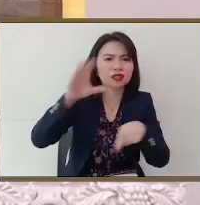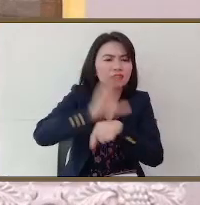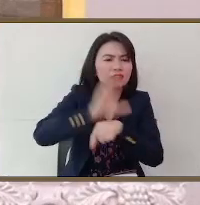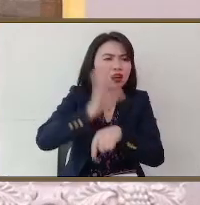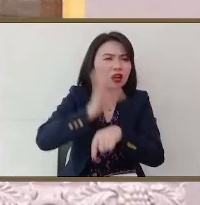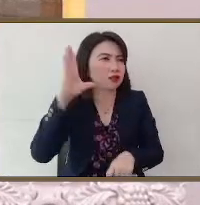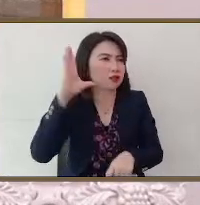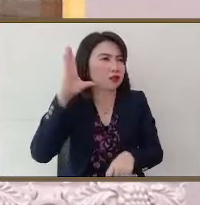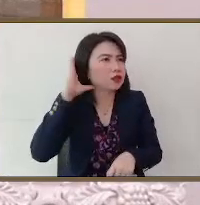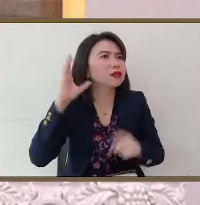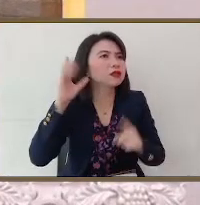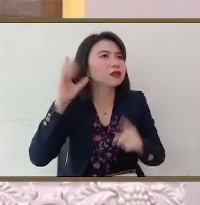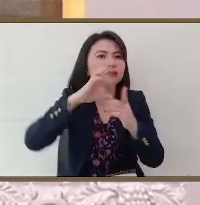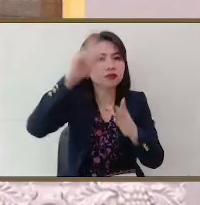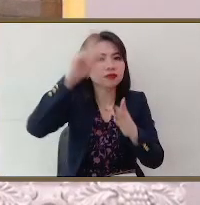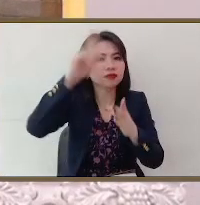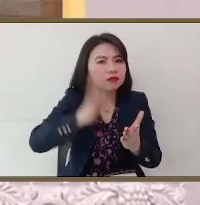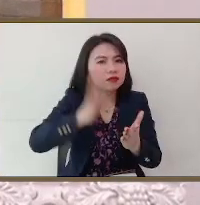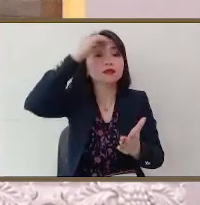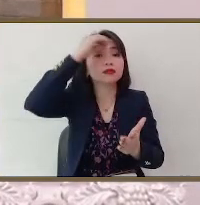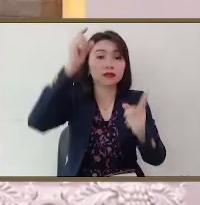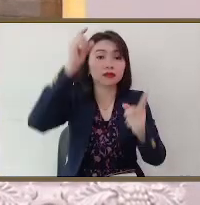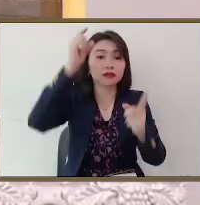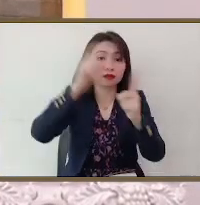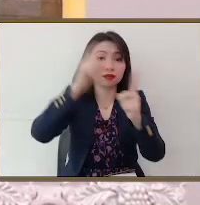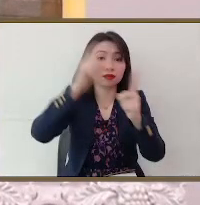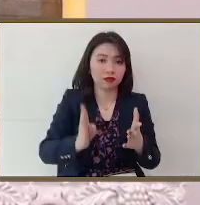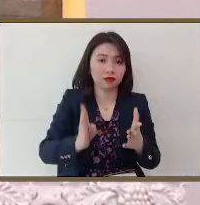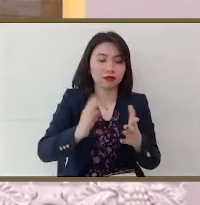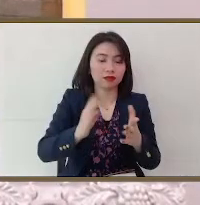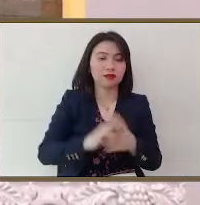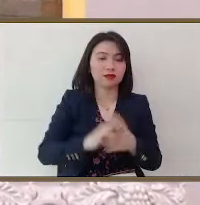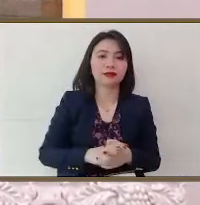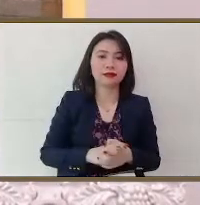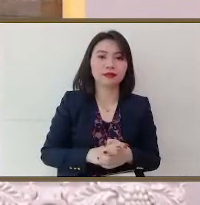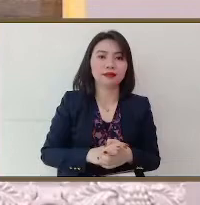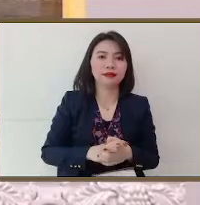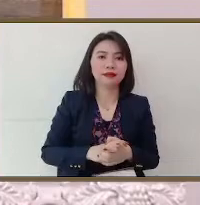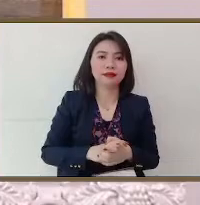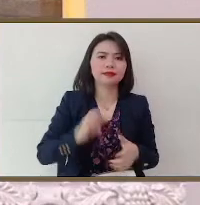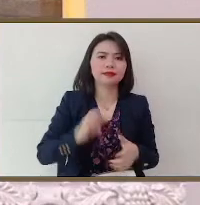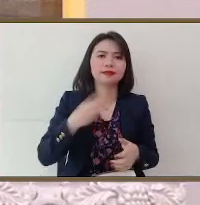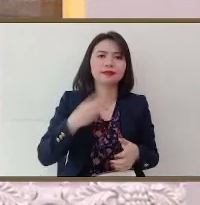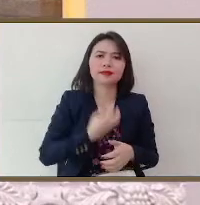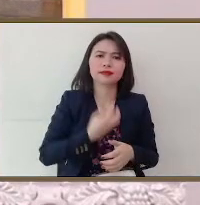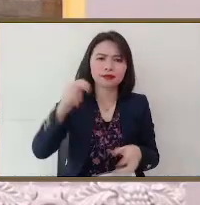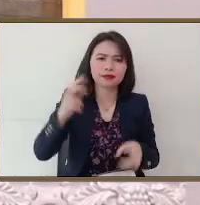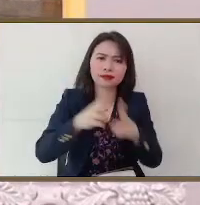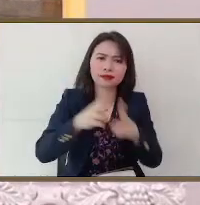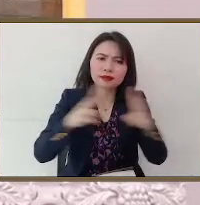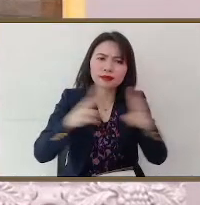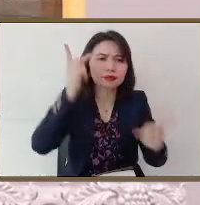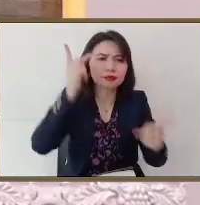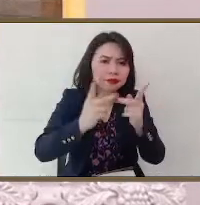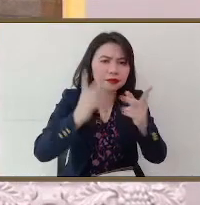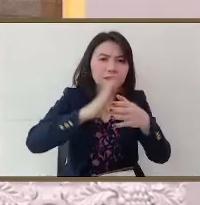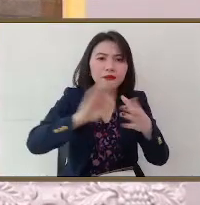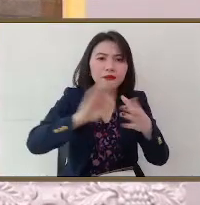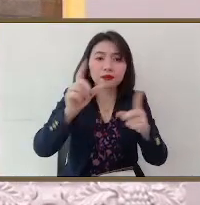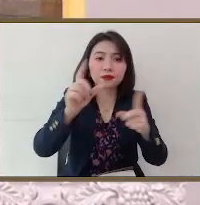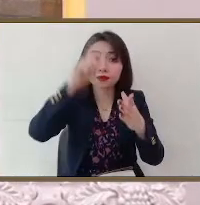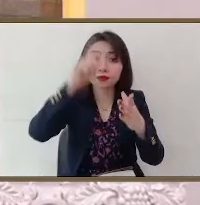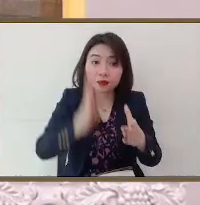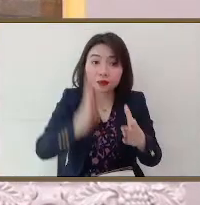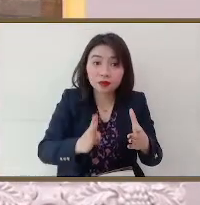You see? Kapatid, alam po natin ang very purpose ng Word of God, the very purpose of the Word of God is